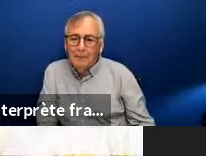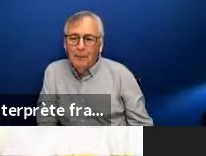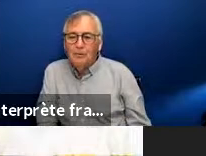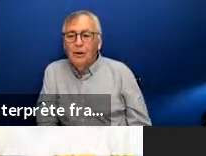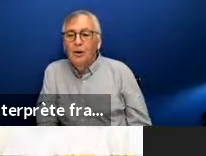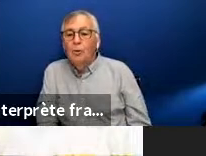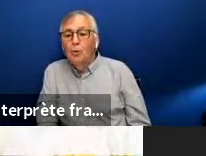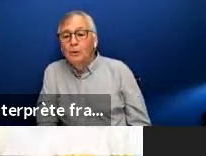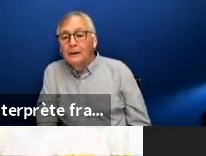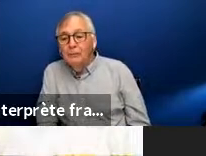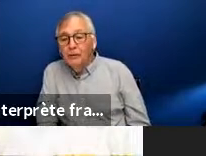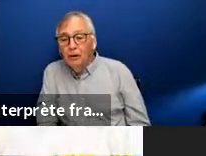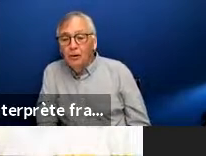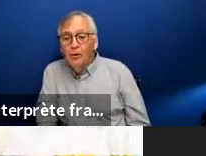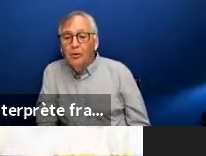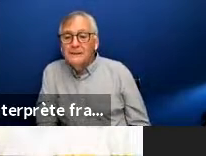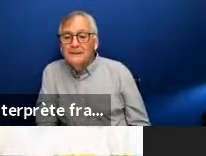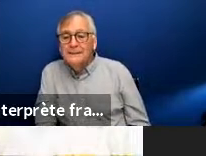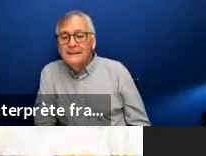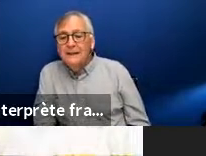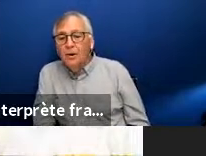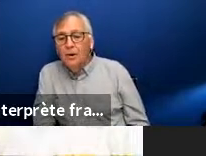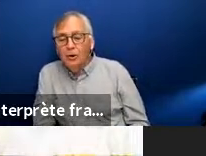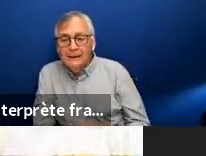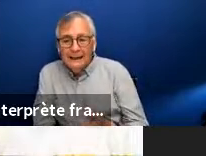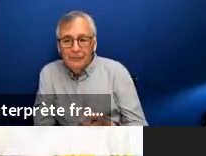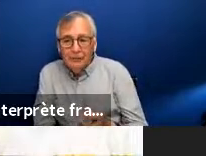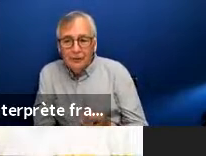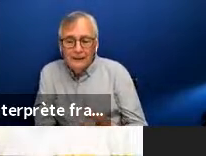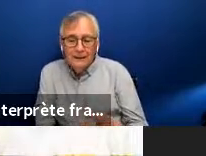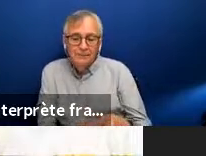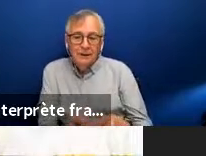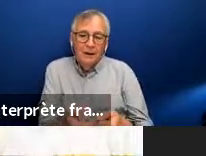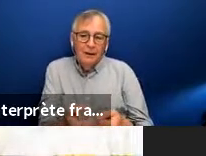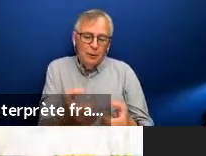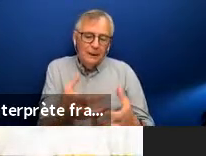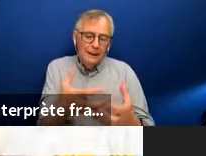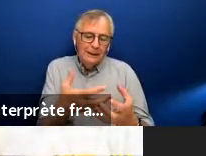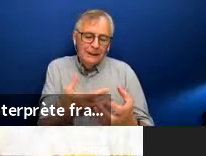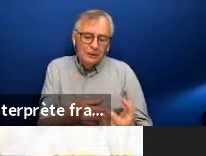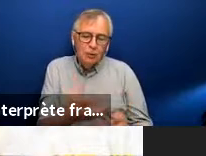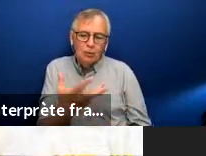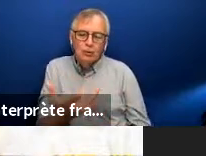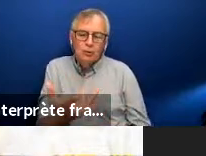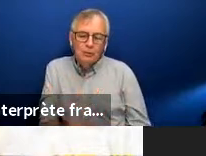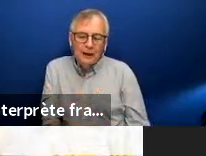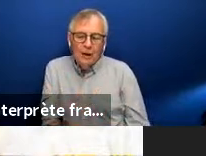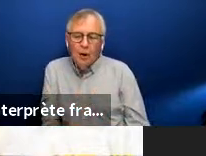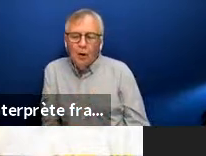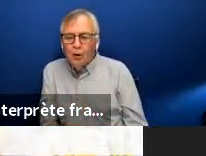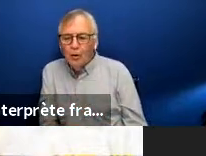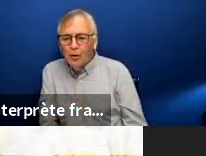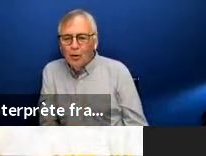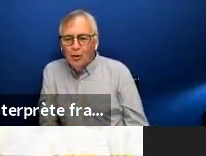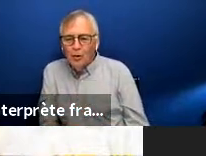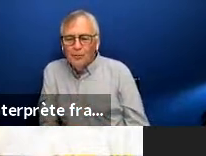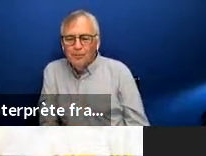frapper à la porte ou ils vont aussi téléphoner. Puis les sourds ont souvent